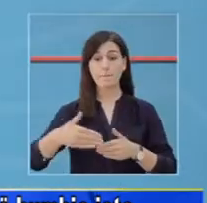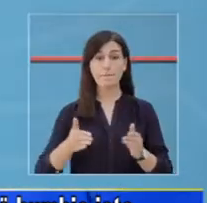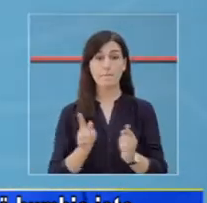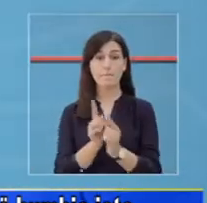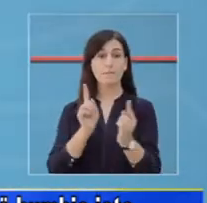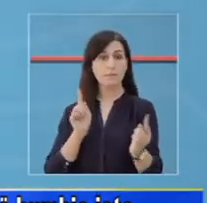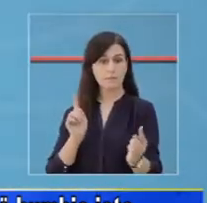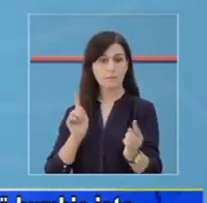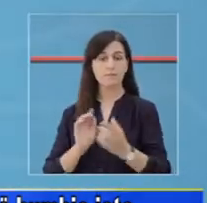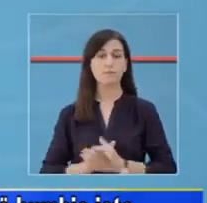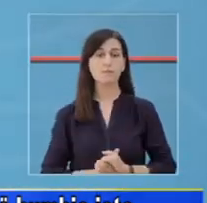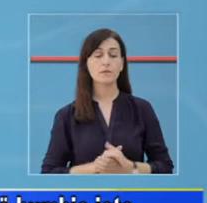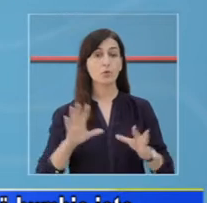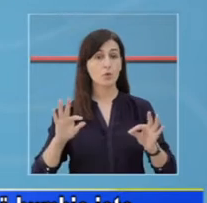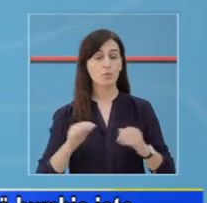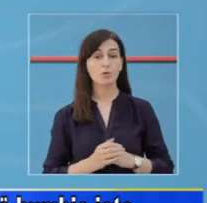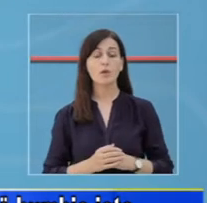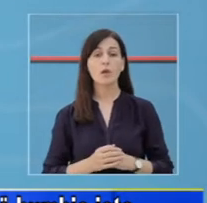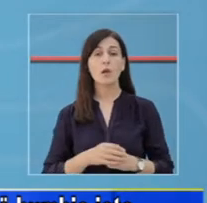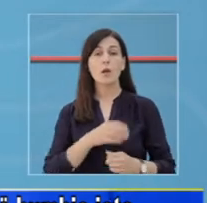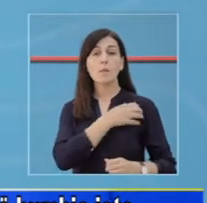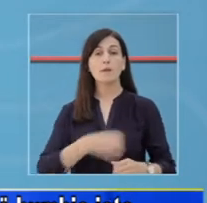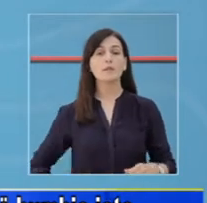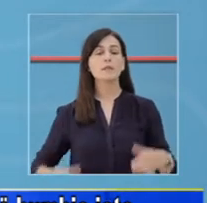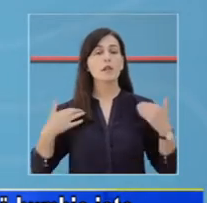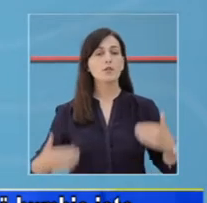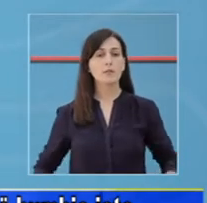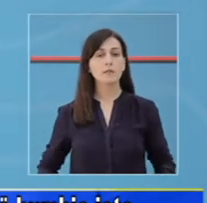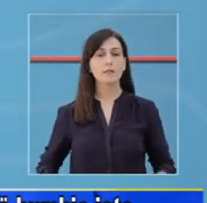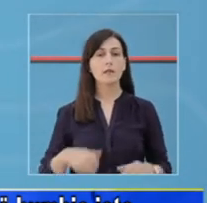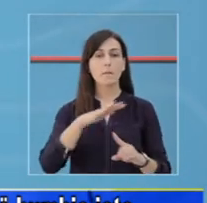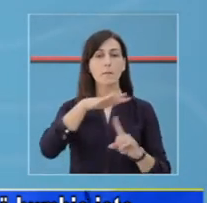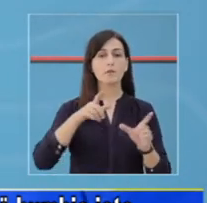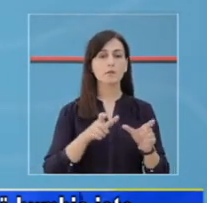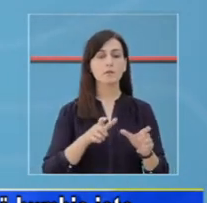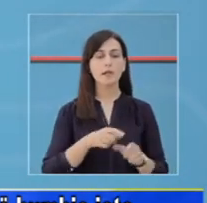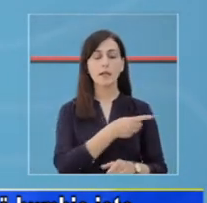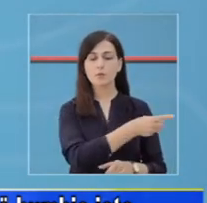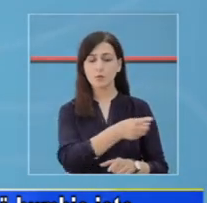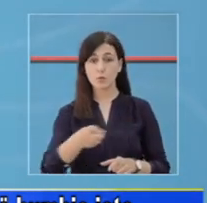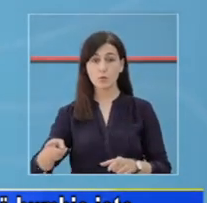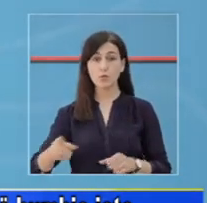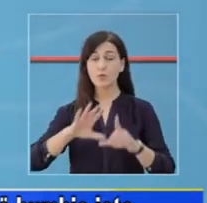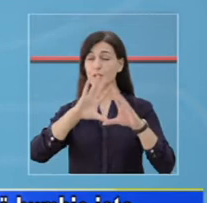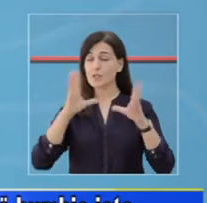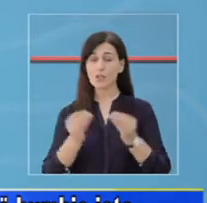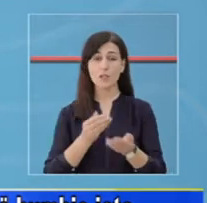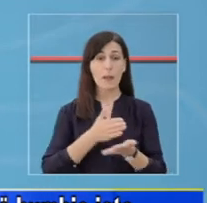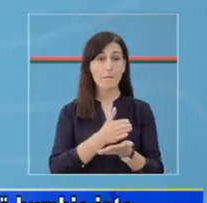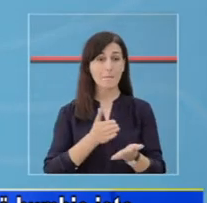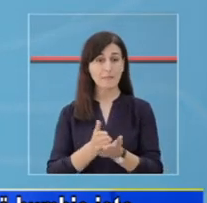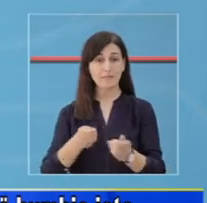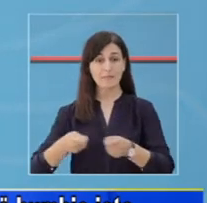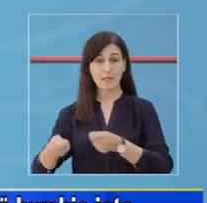Sipas përditësimit të dhënave nga Ministria e Shëndetësisë dhe Mbrojtjes Sociale, gjatë 24 orëve të fundit në vendin tonë janë